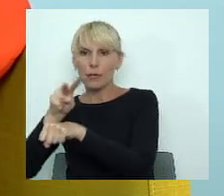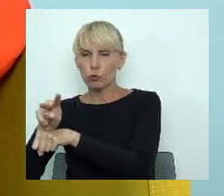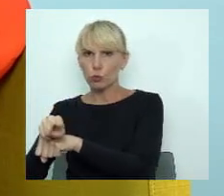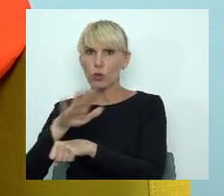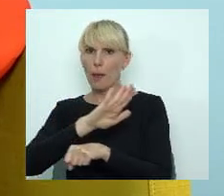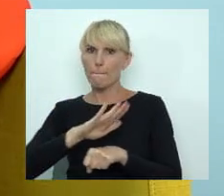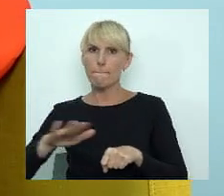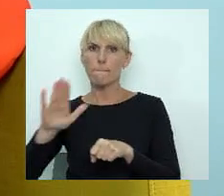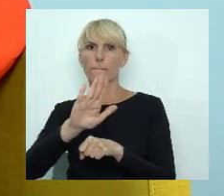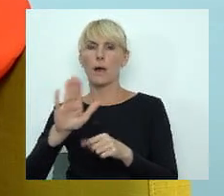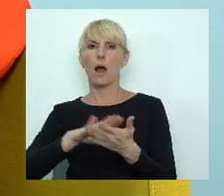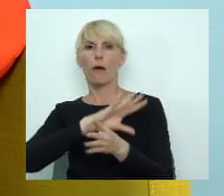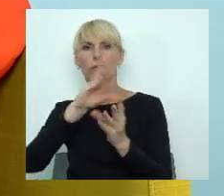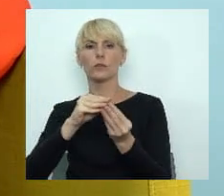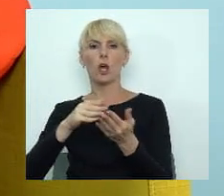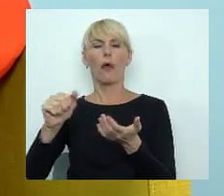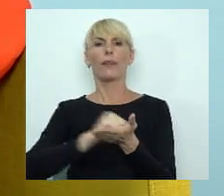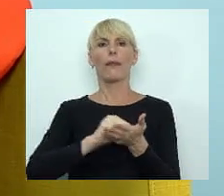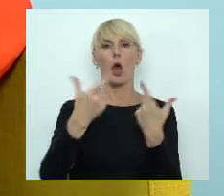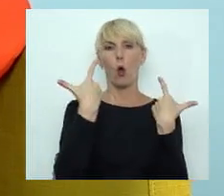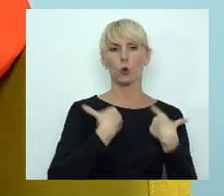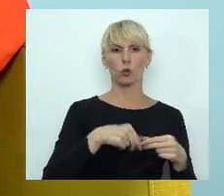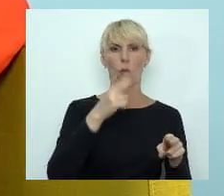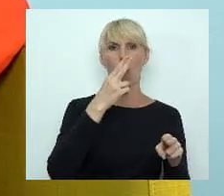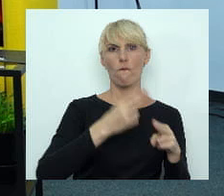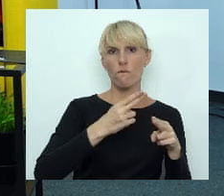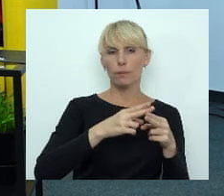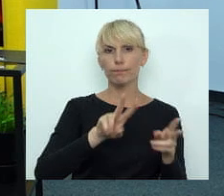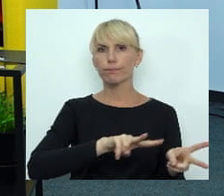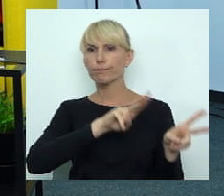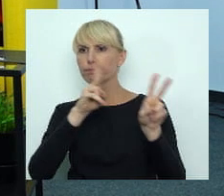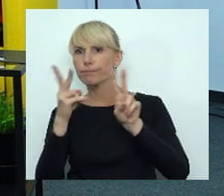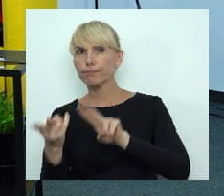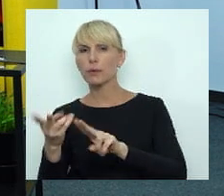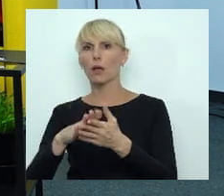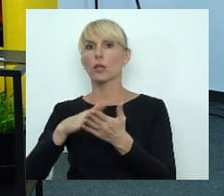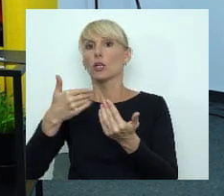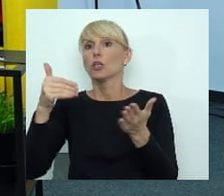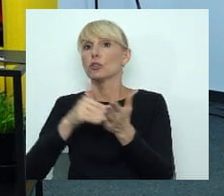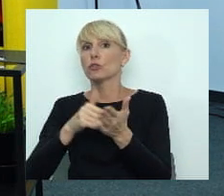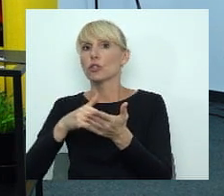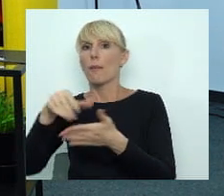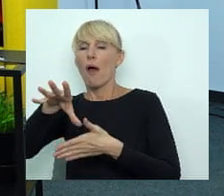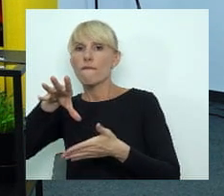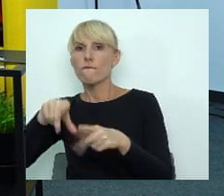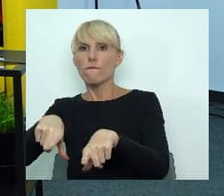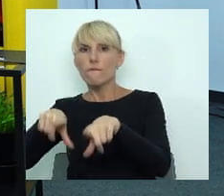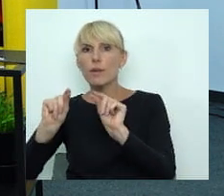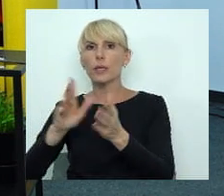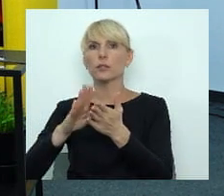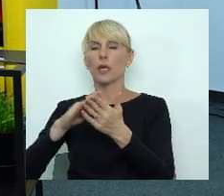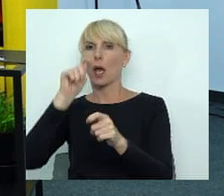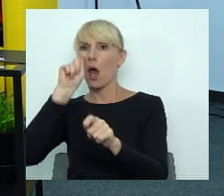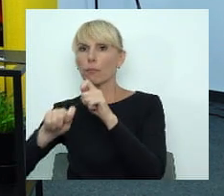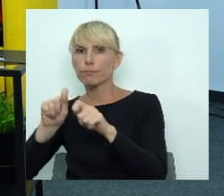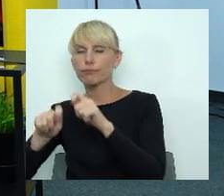związane z przetwarzaniem danych osobowych. Więc co to jest istotne? Istotne jest to, żeby roztropnie wybrać inspektora ochrony danych. To nie